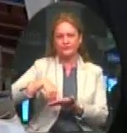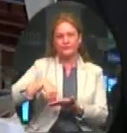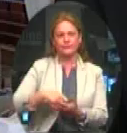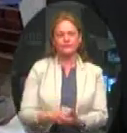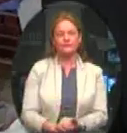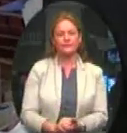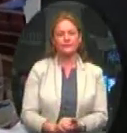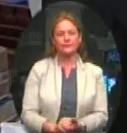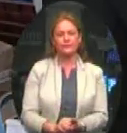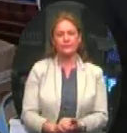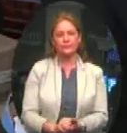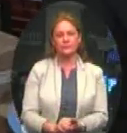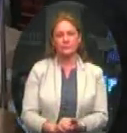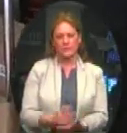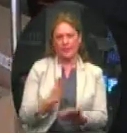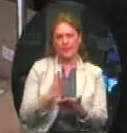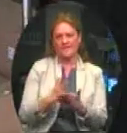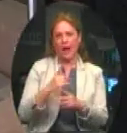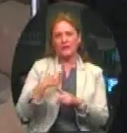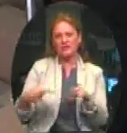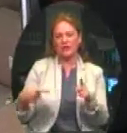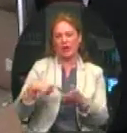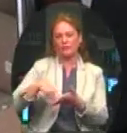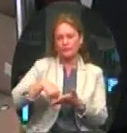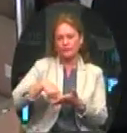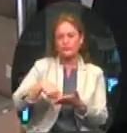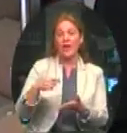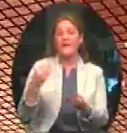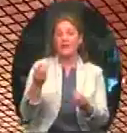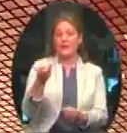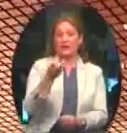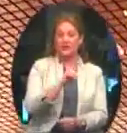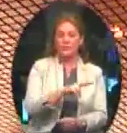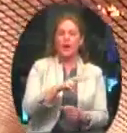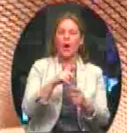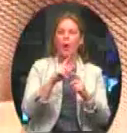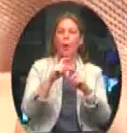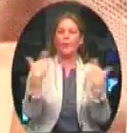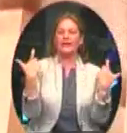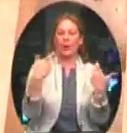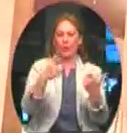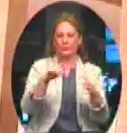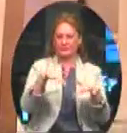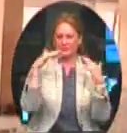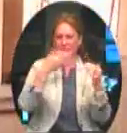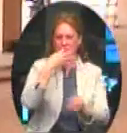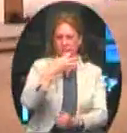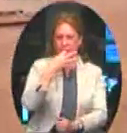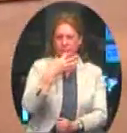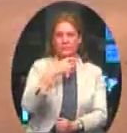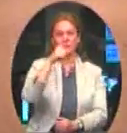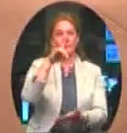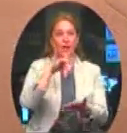וזה כבר כחצי שנה שנערך פה שיפוץ, והדבר השני זה האודיטוריום. אולם שגל על שטיחה ויצירותיו